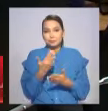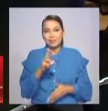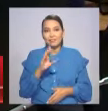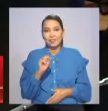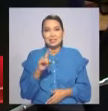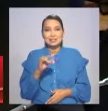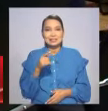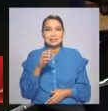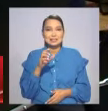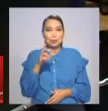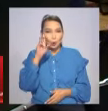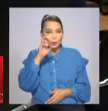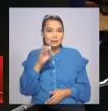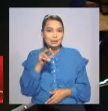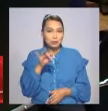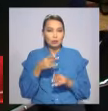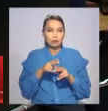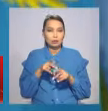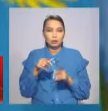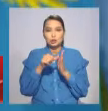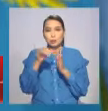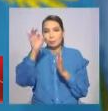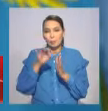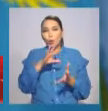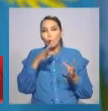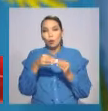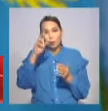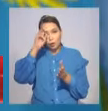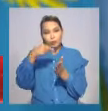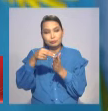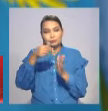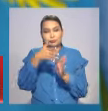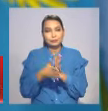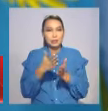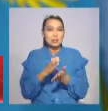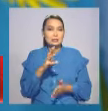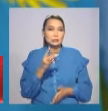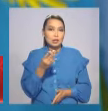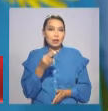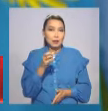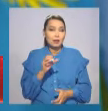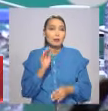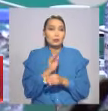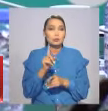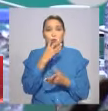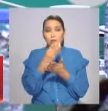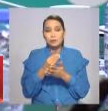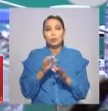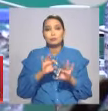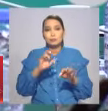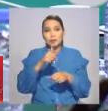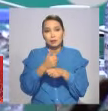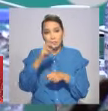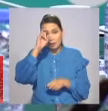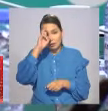на которые приходится 60% от общего объема закупок. Смышляева добавила, что в своем послании глава государства сделал акцент